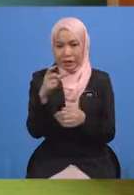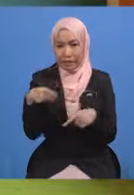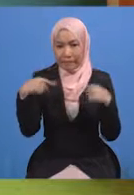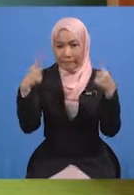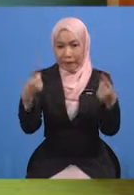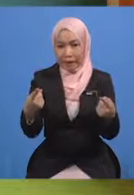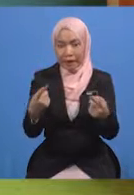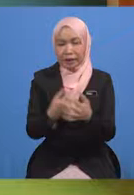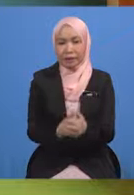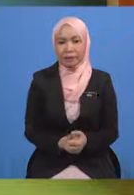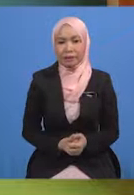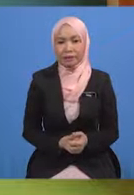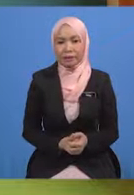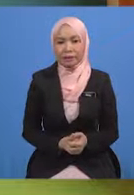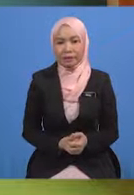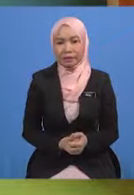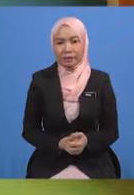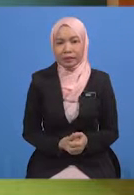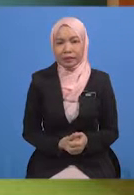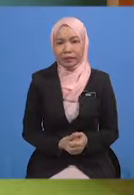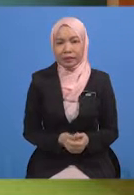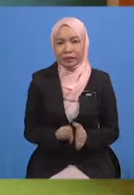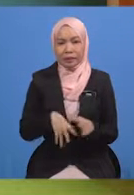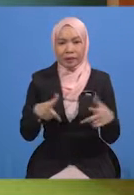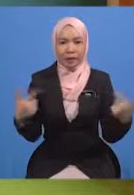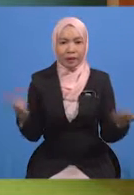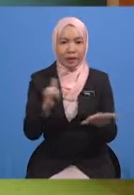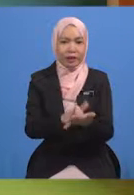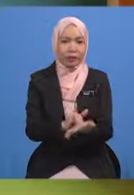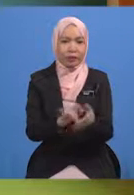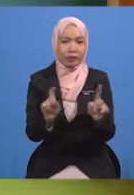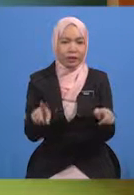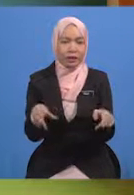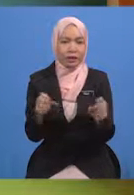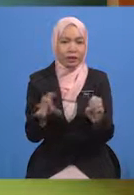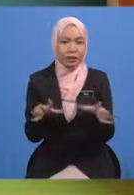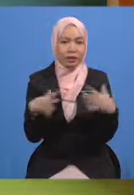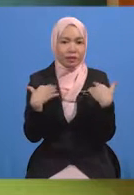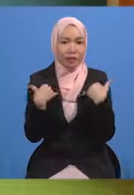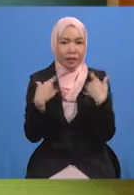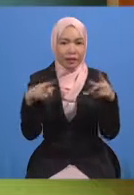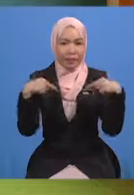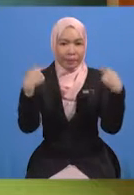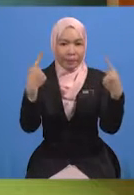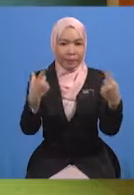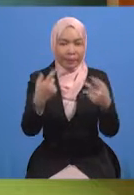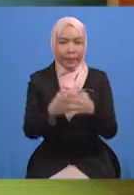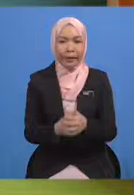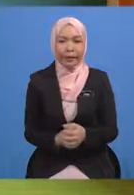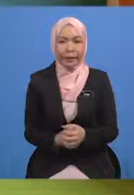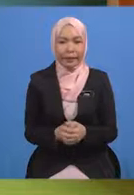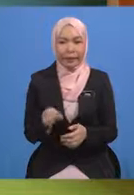Selain itu, tentu kamu pernah berkelah di sungai, bukan? Sungai